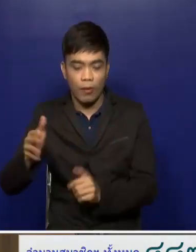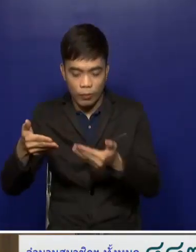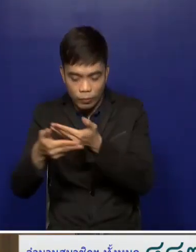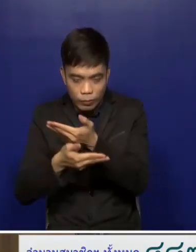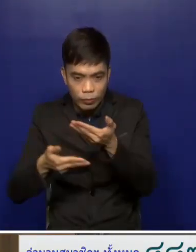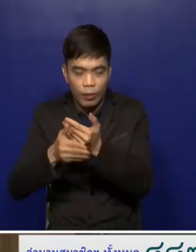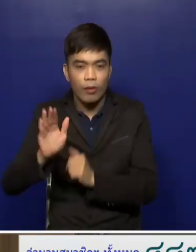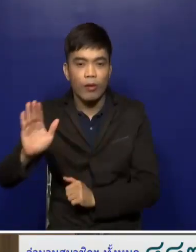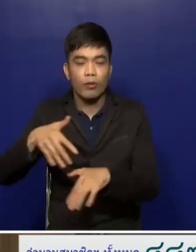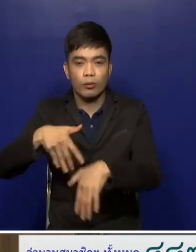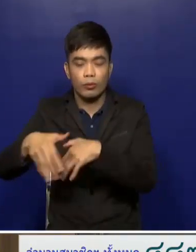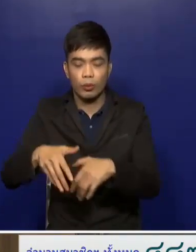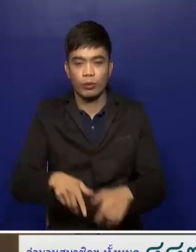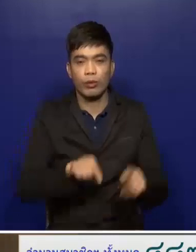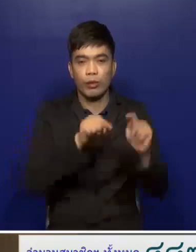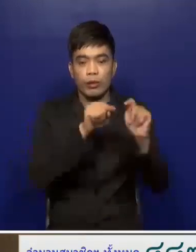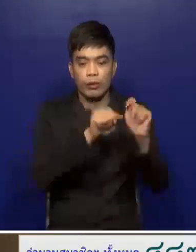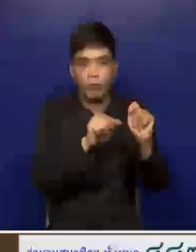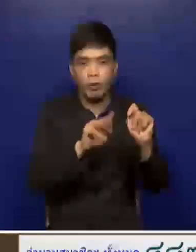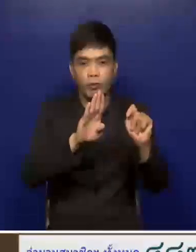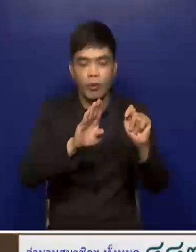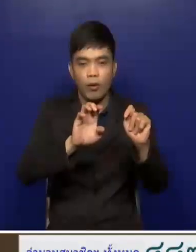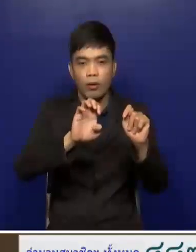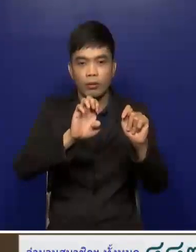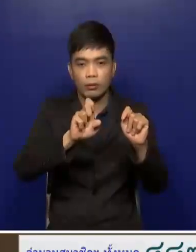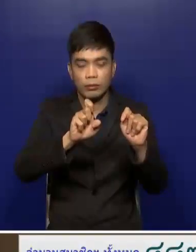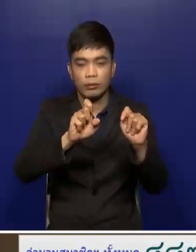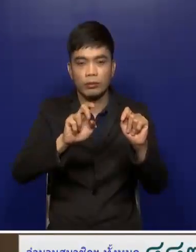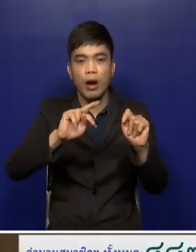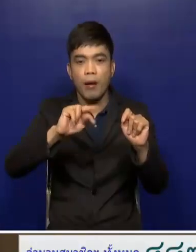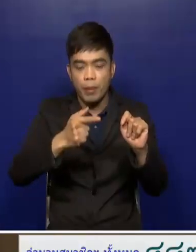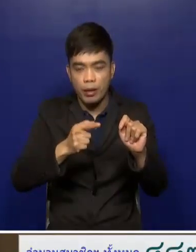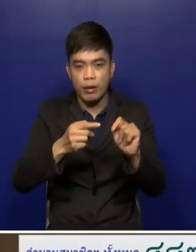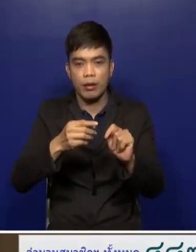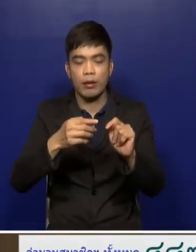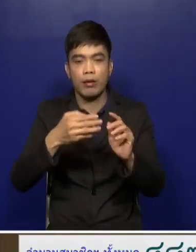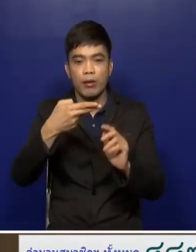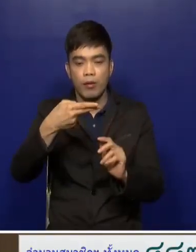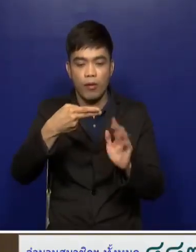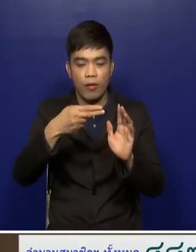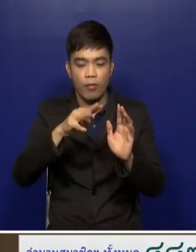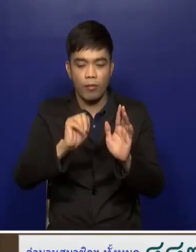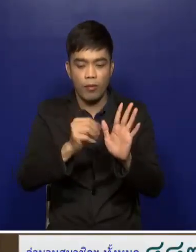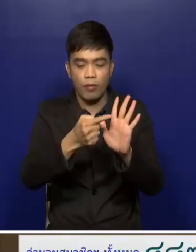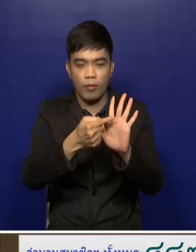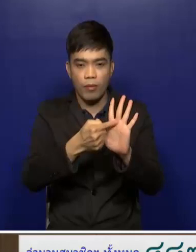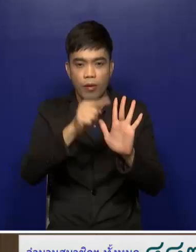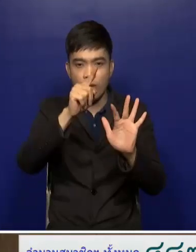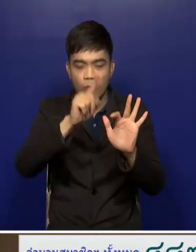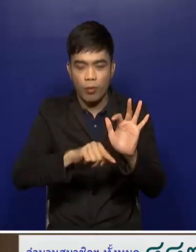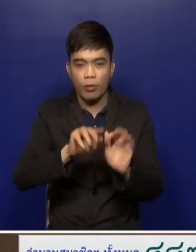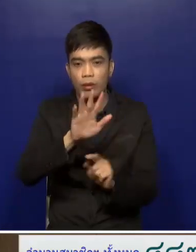ลบึงหมู่ที่2หมู่ที่4หมู่ที่5และหมู่ที่8อำเภอศรีราชาจังหวัด